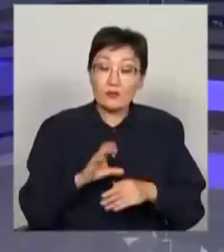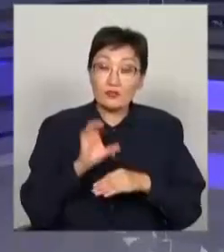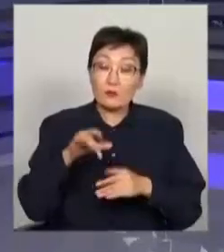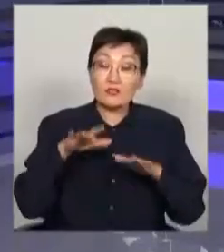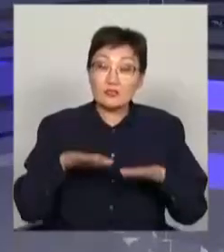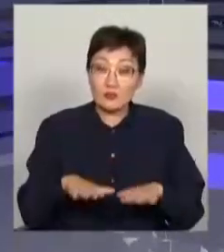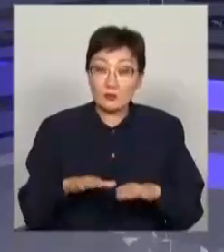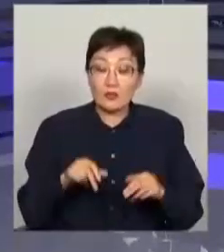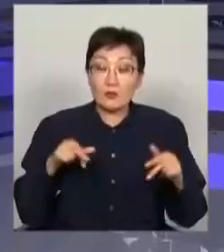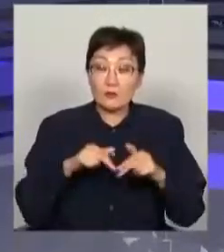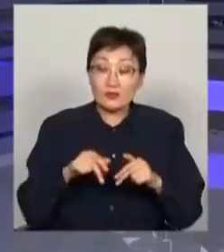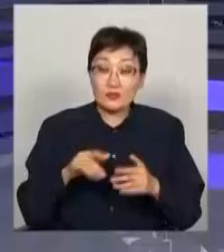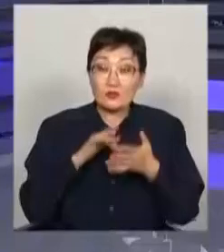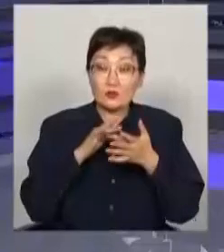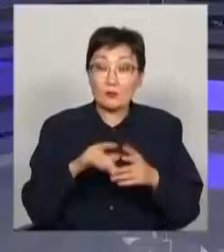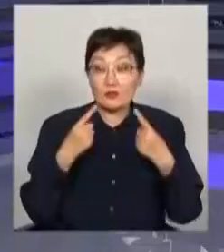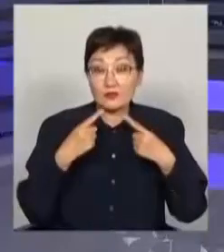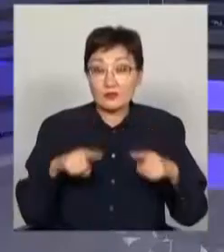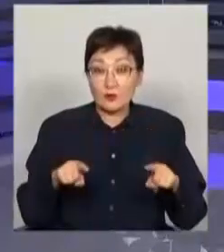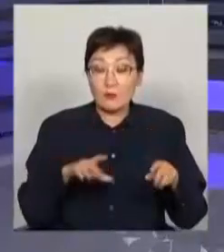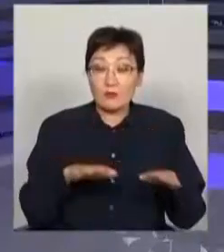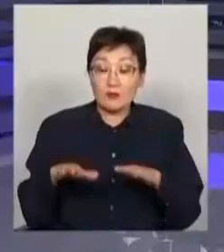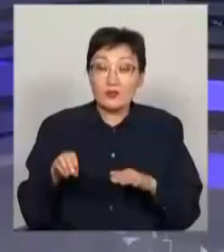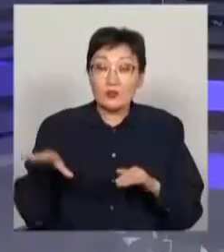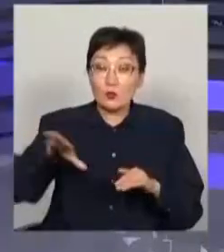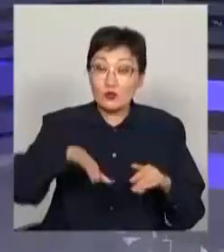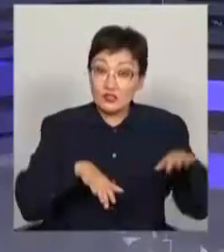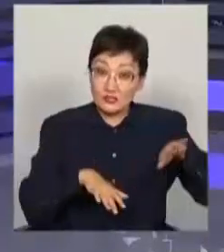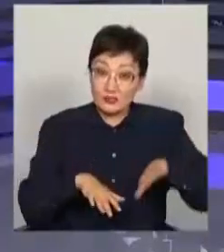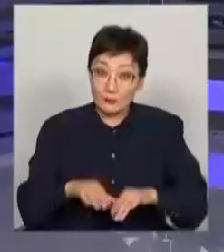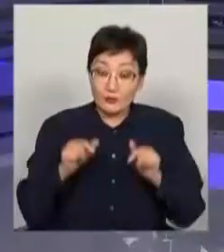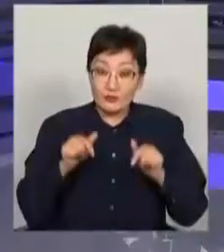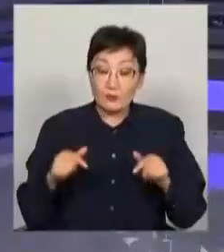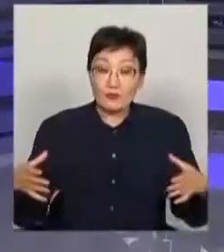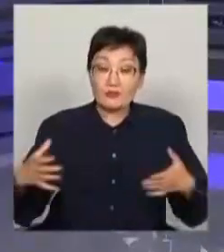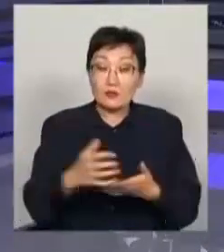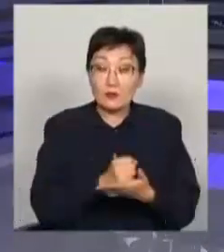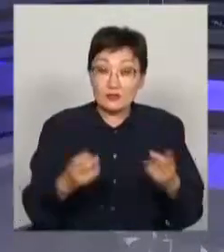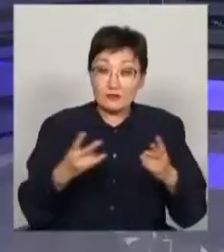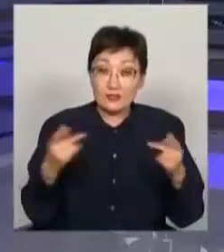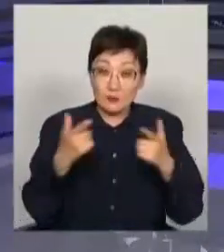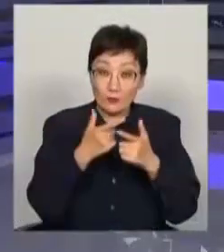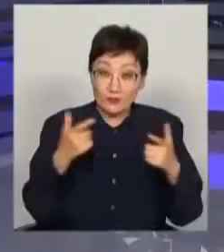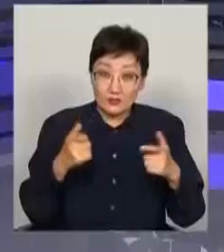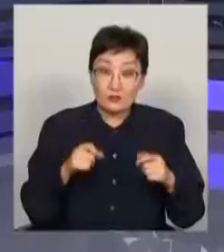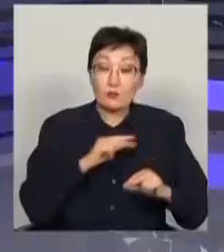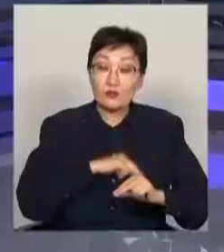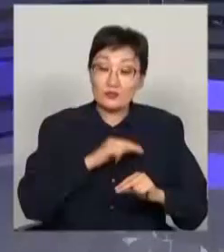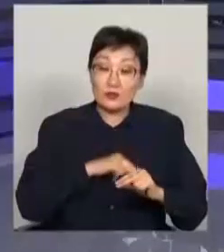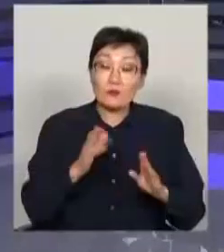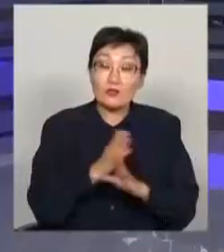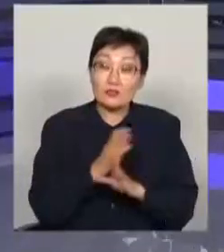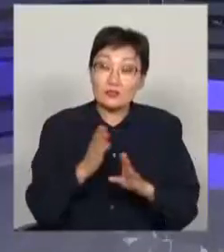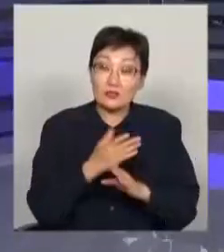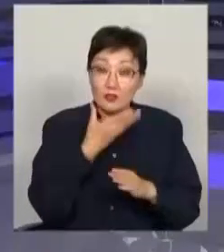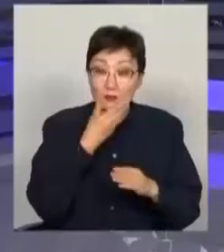для пеших походов по уникальным местам тургеневского ущелья здесь собрана вся необходимая информация деятельности природной